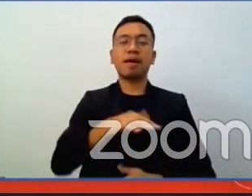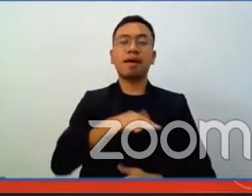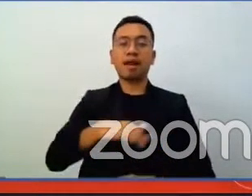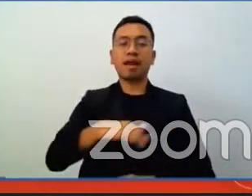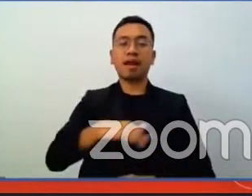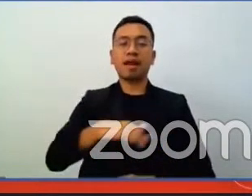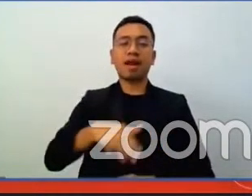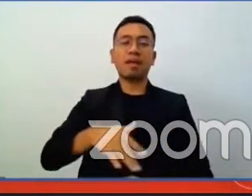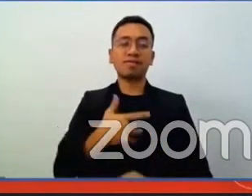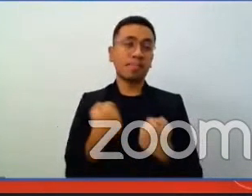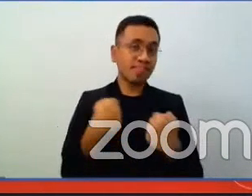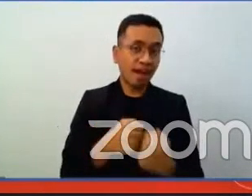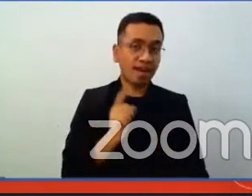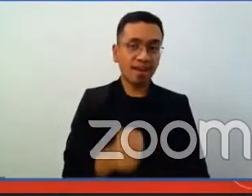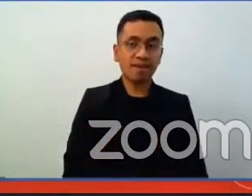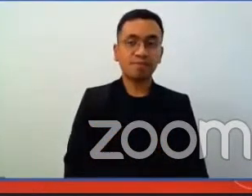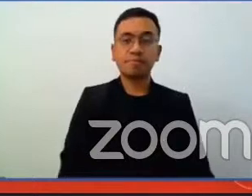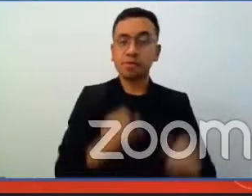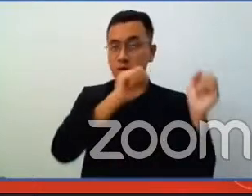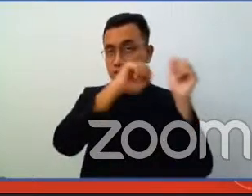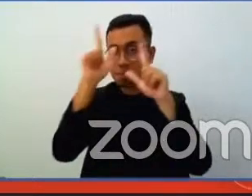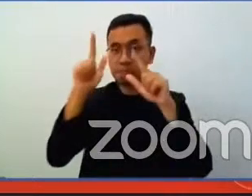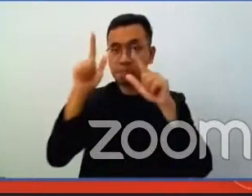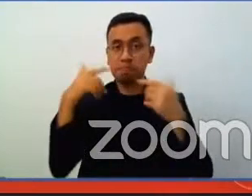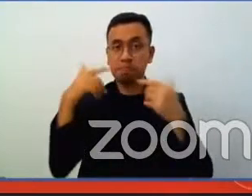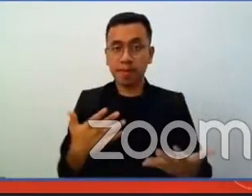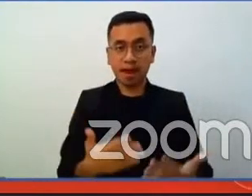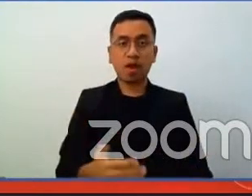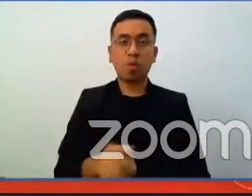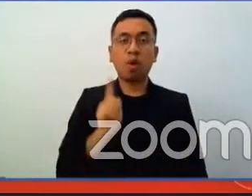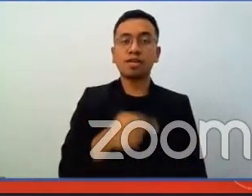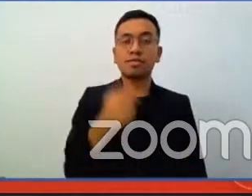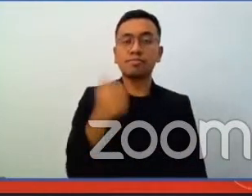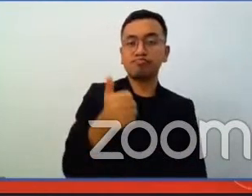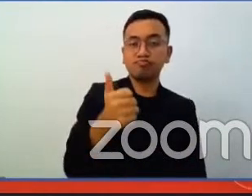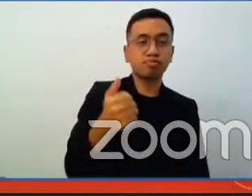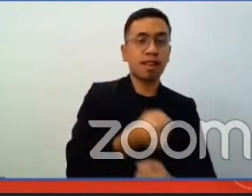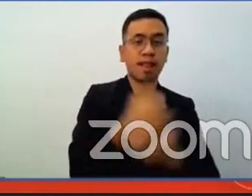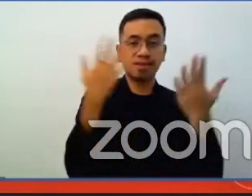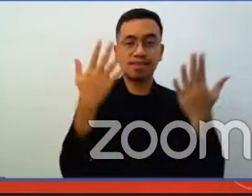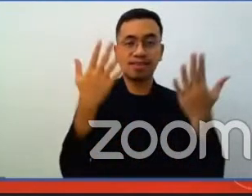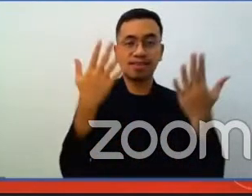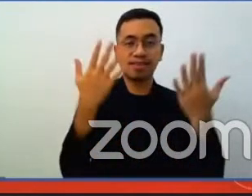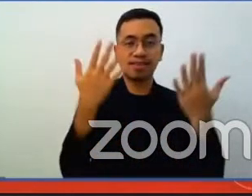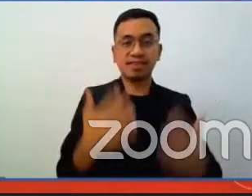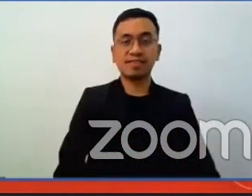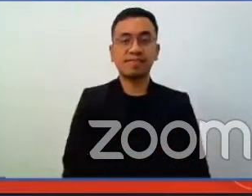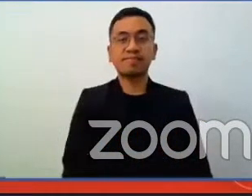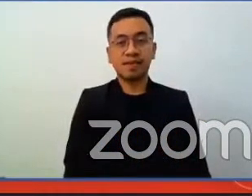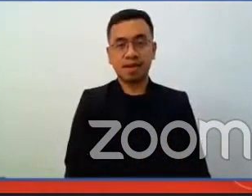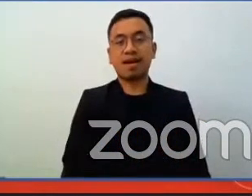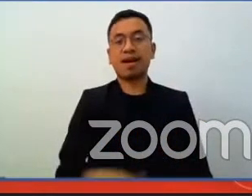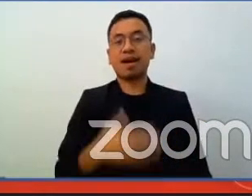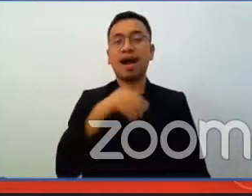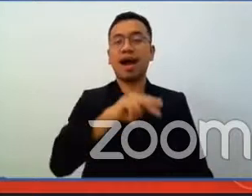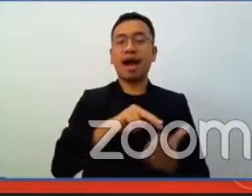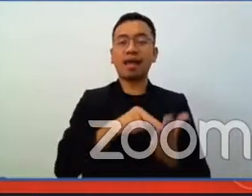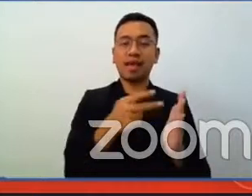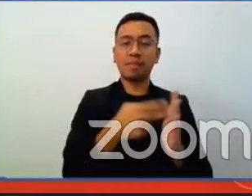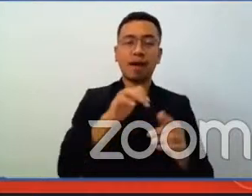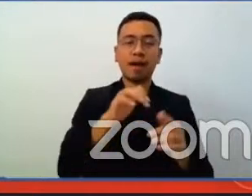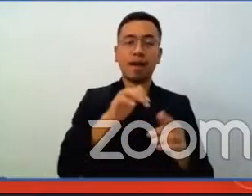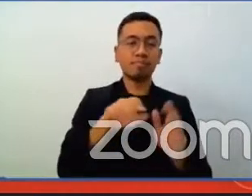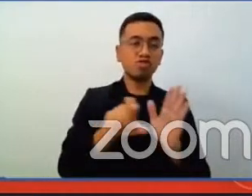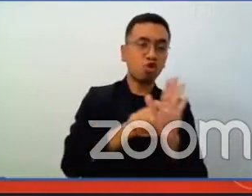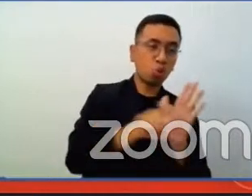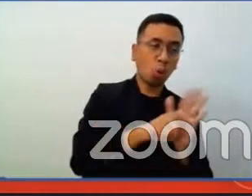siswa. Konsep tentunya jelas harus bisa dikembangkan dalam simulasi yang bagus.